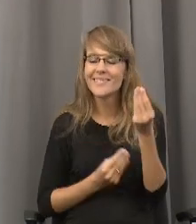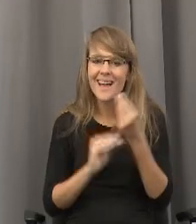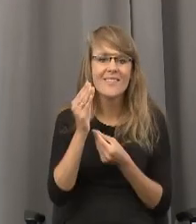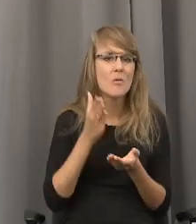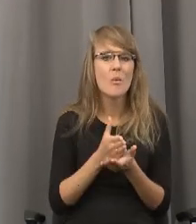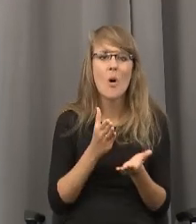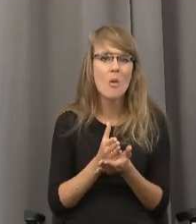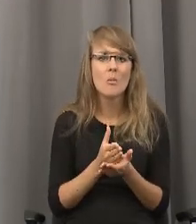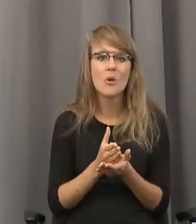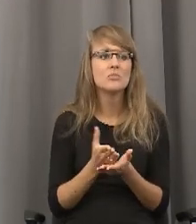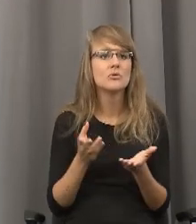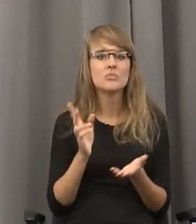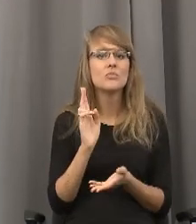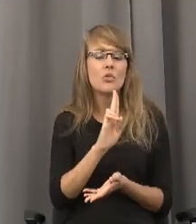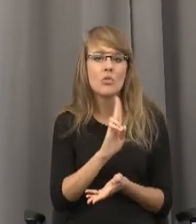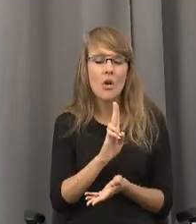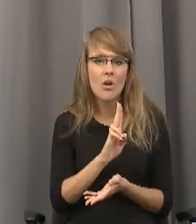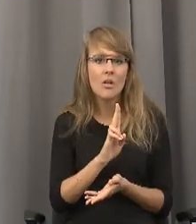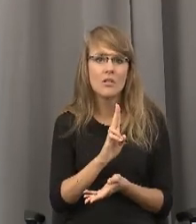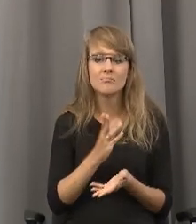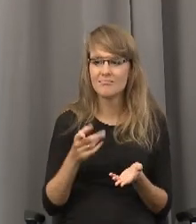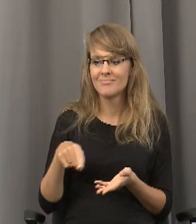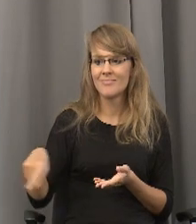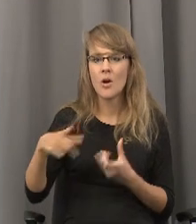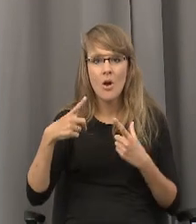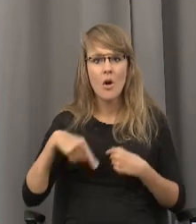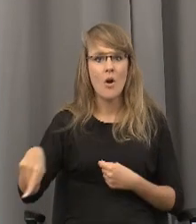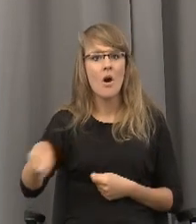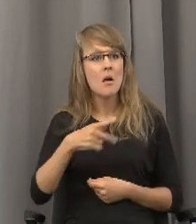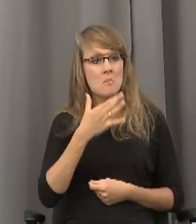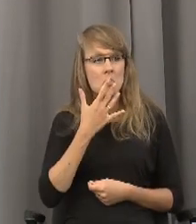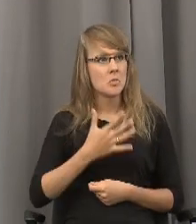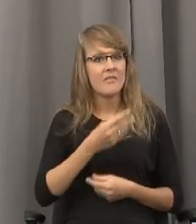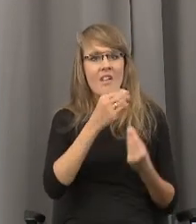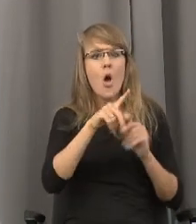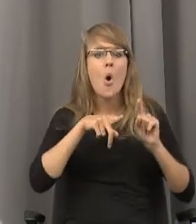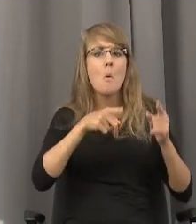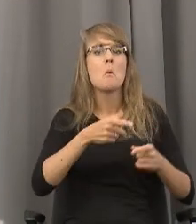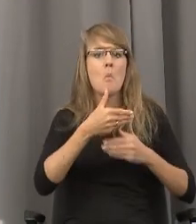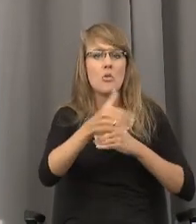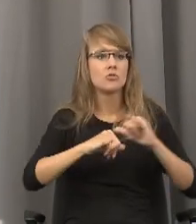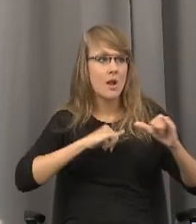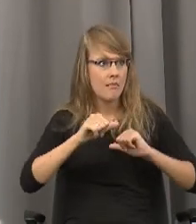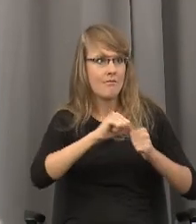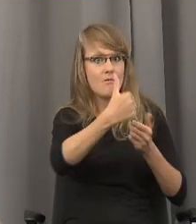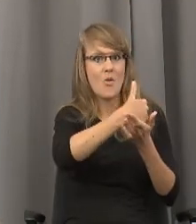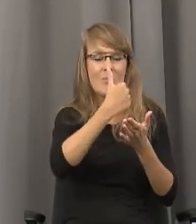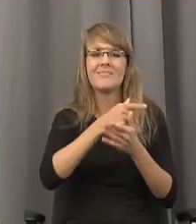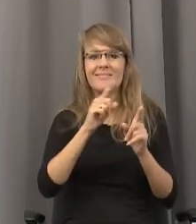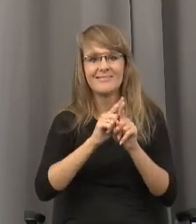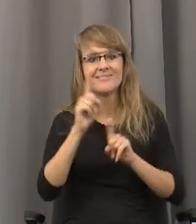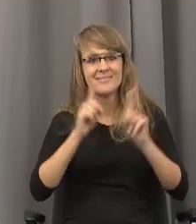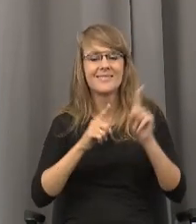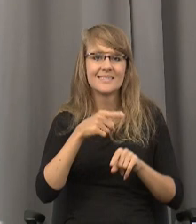odczucia osób, które zajmują się osobami chorymi, od organizacji pozarządowych oraz od niektórych samorządów. My w toku tej